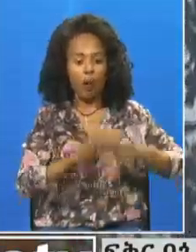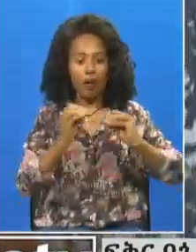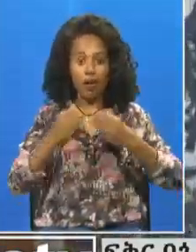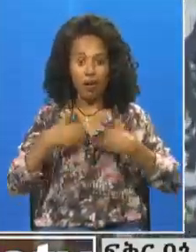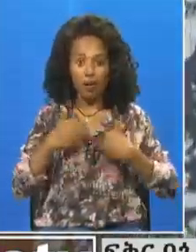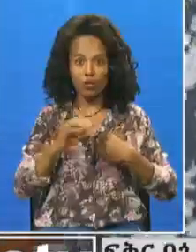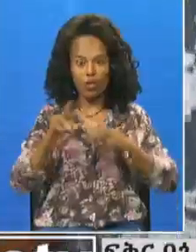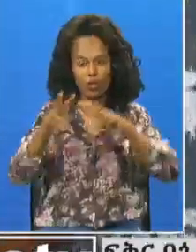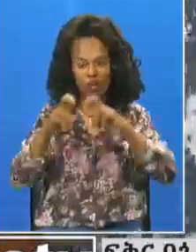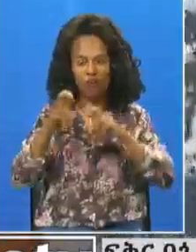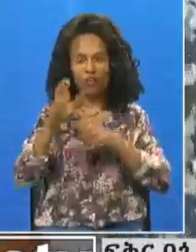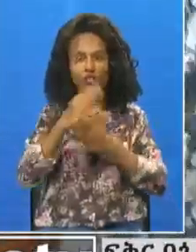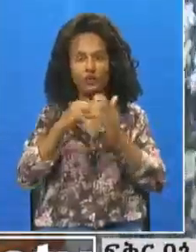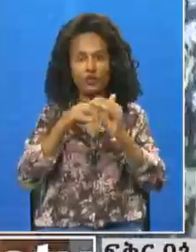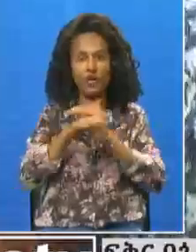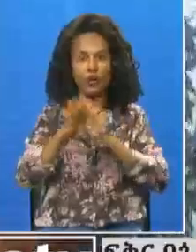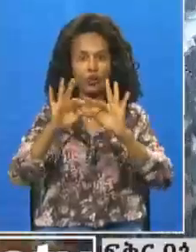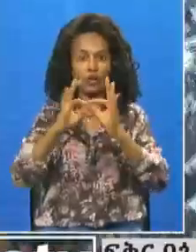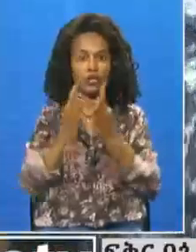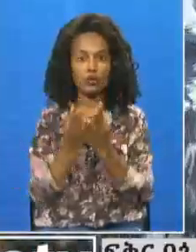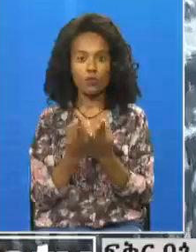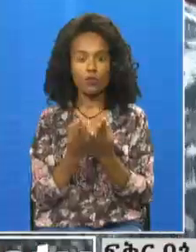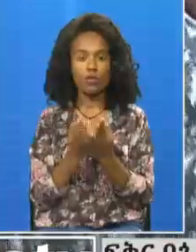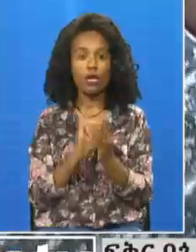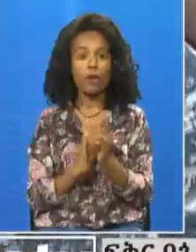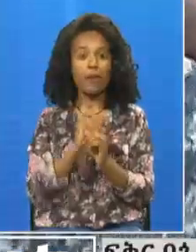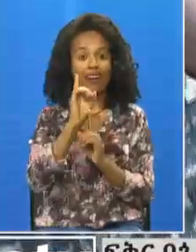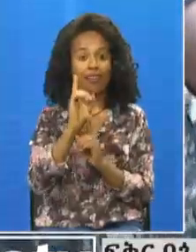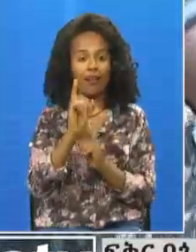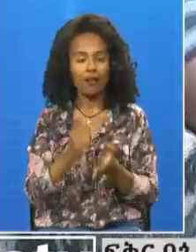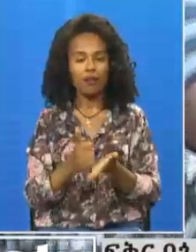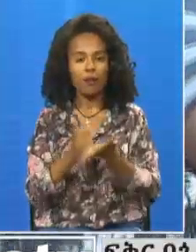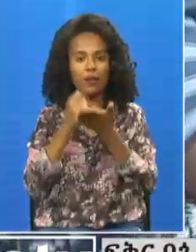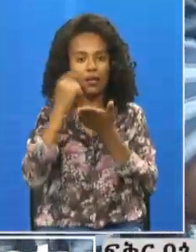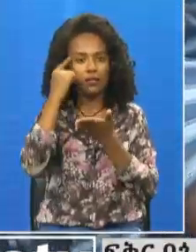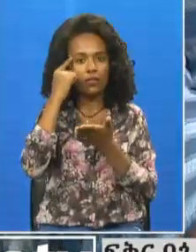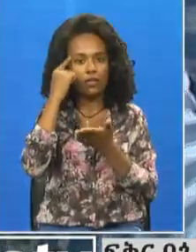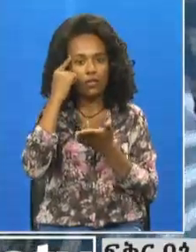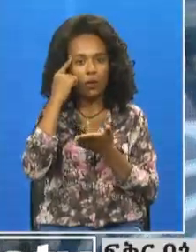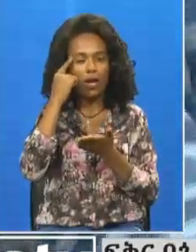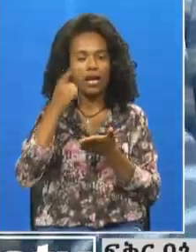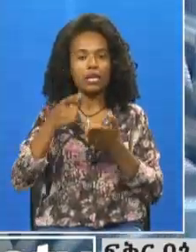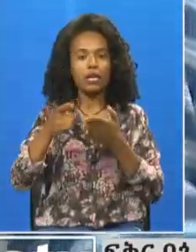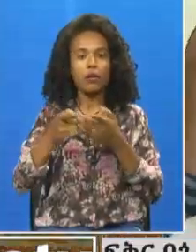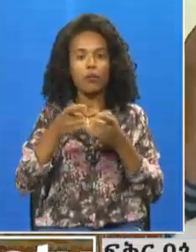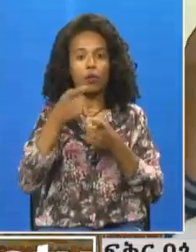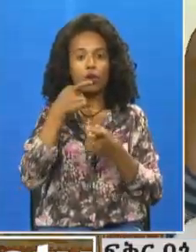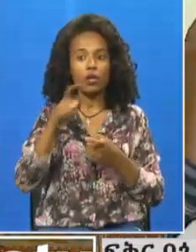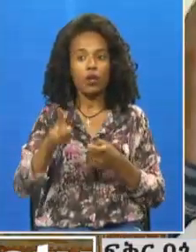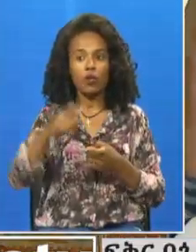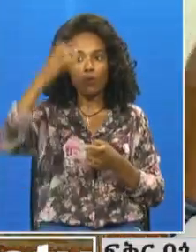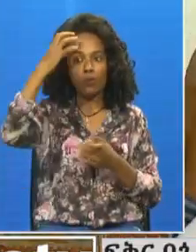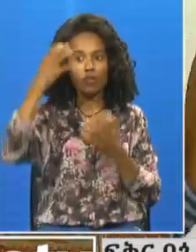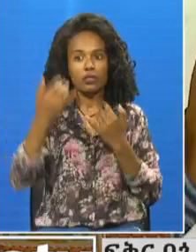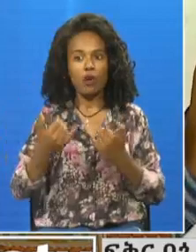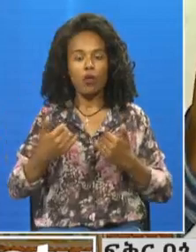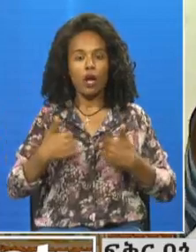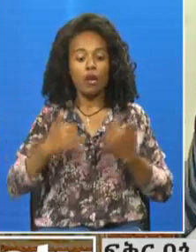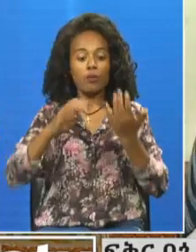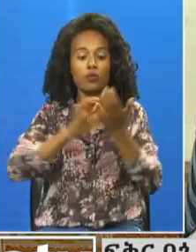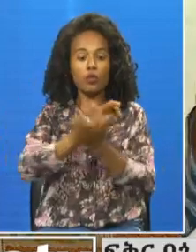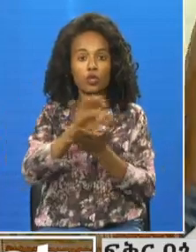ያሉትን እነዚህን ችግር በጣም ችግረኛ የሚሉትን ተማሪዎች ከረጂ ድርጅቶች መንግስት ከሚያቀርባቸው የእርዳታ